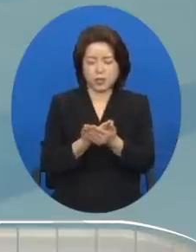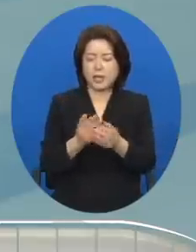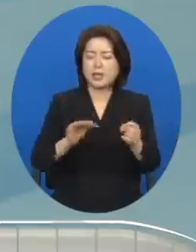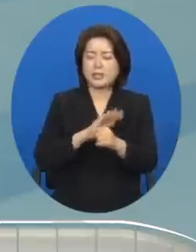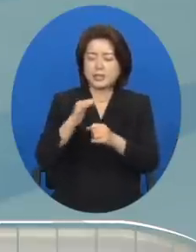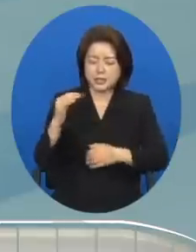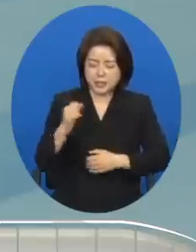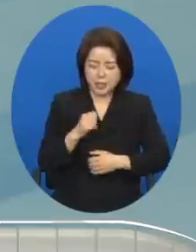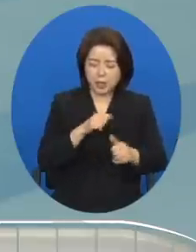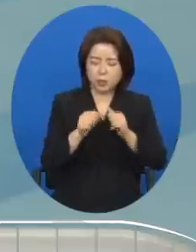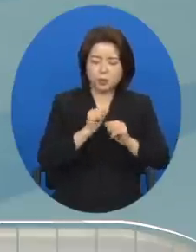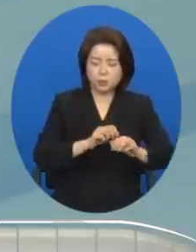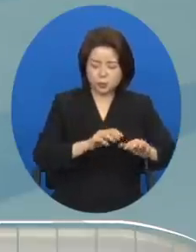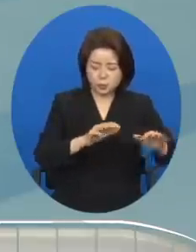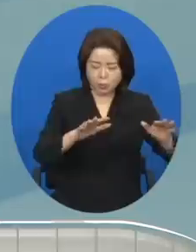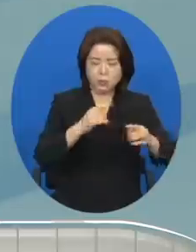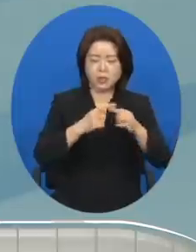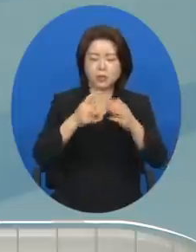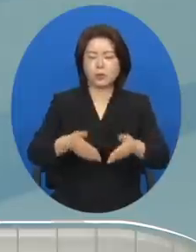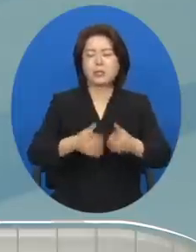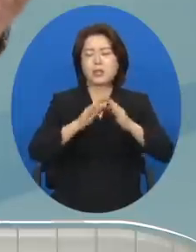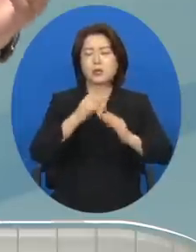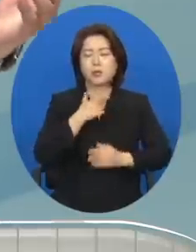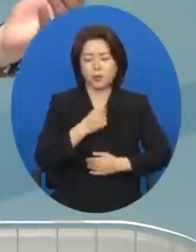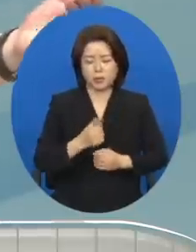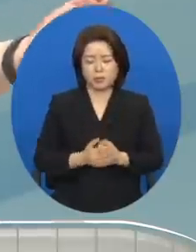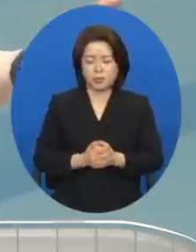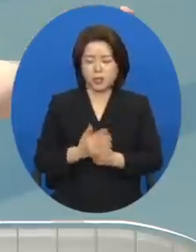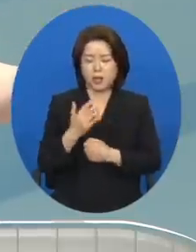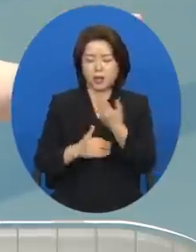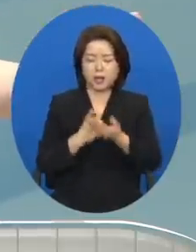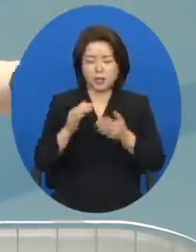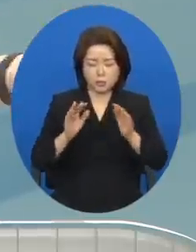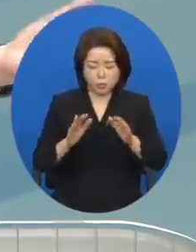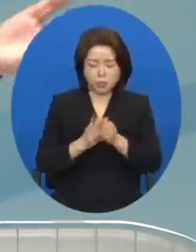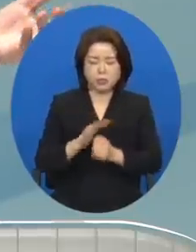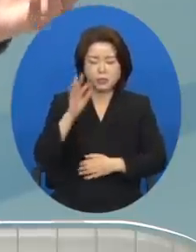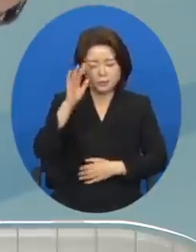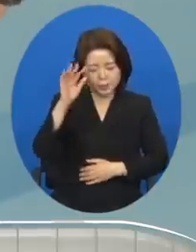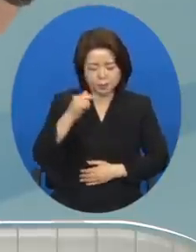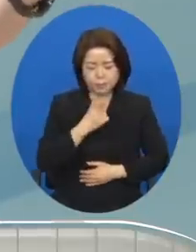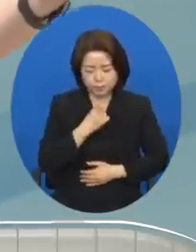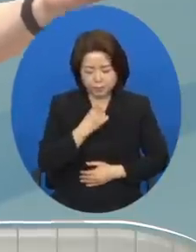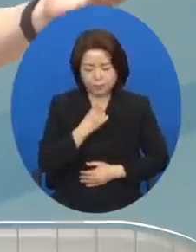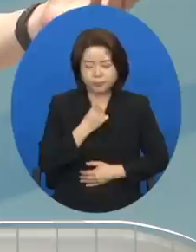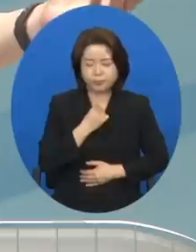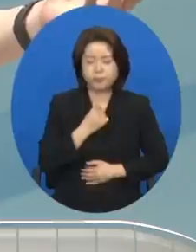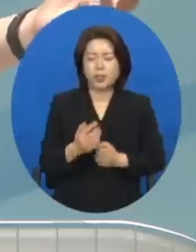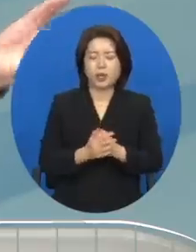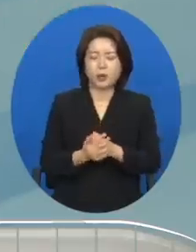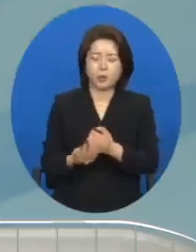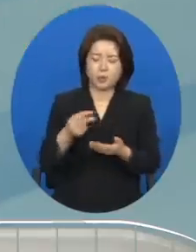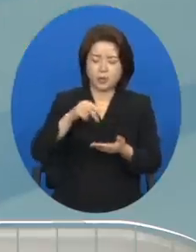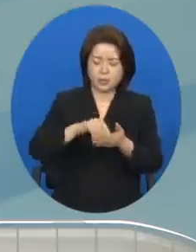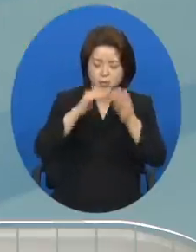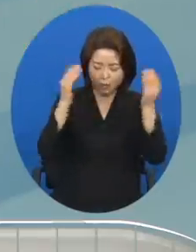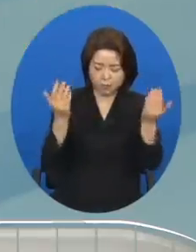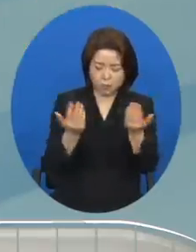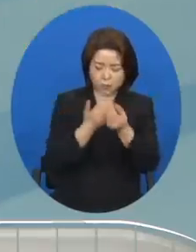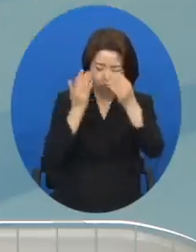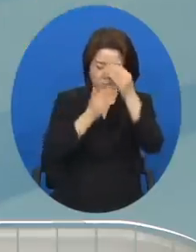소문난 교회를 세우기 원합니다. 하나님 오늘도 사모하며 갈망하여 일어난 모든 성도들